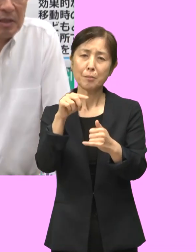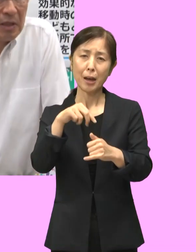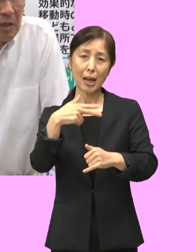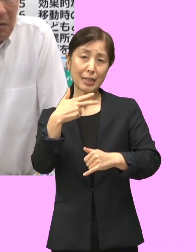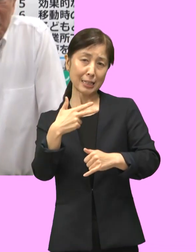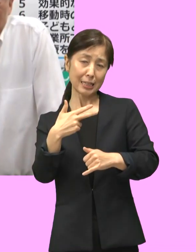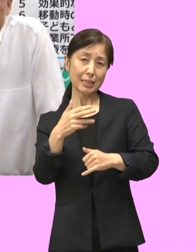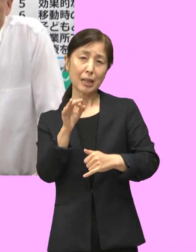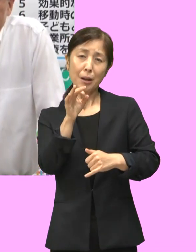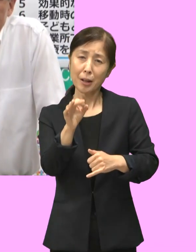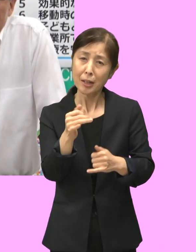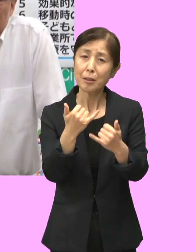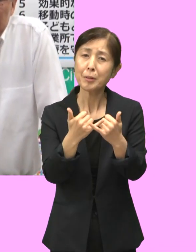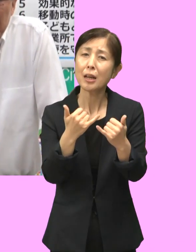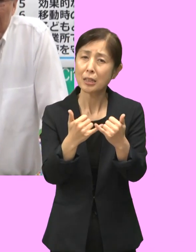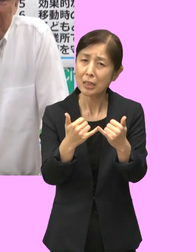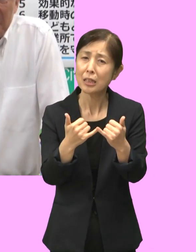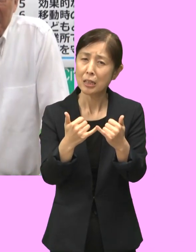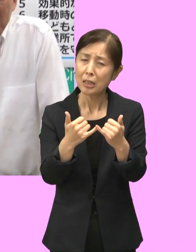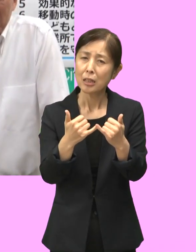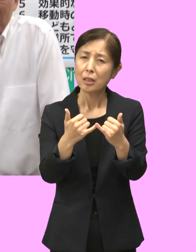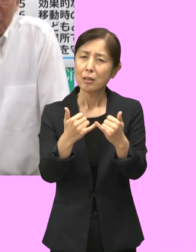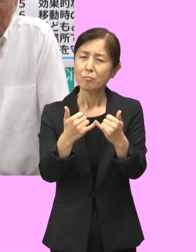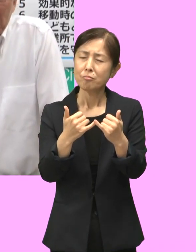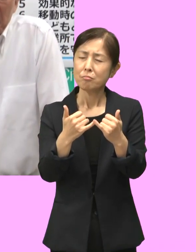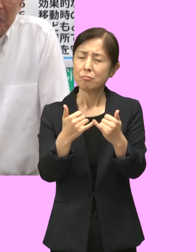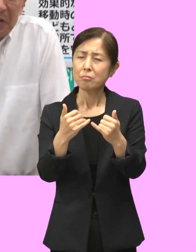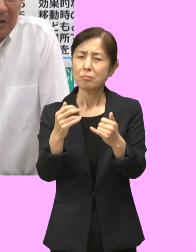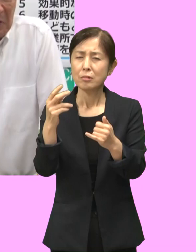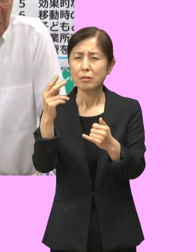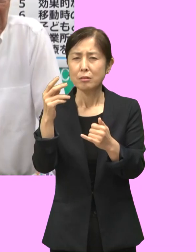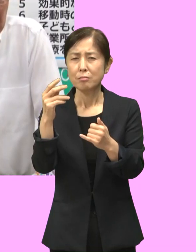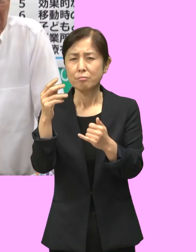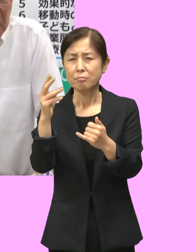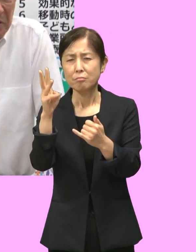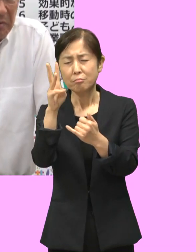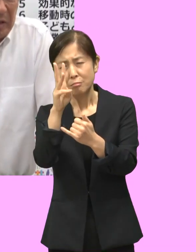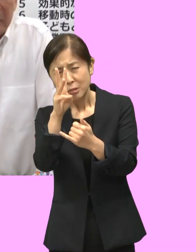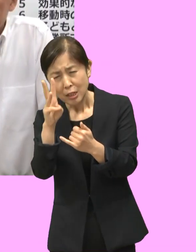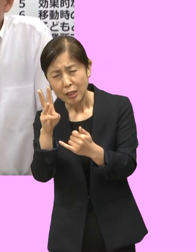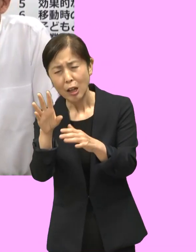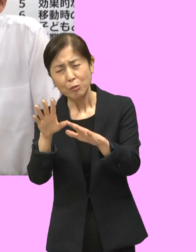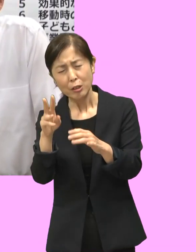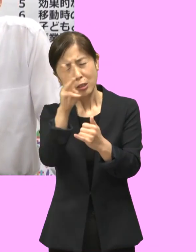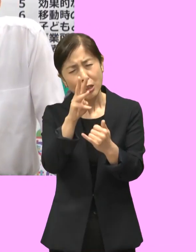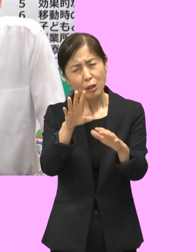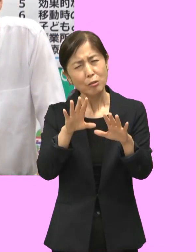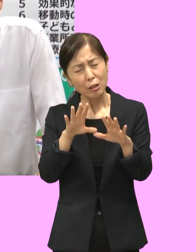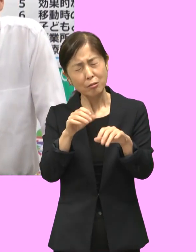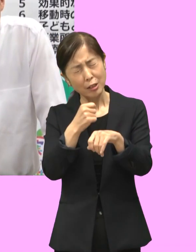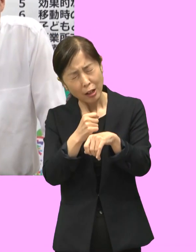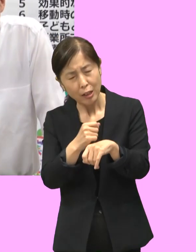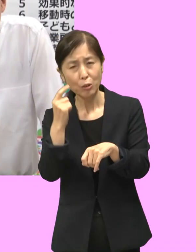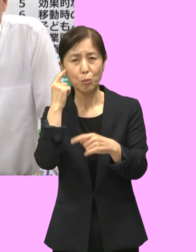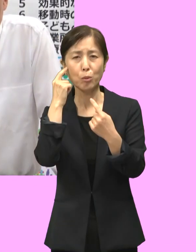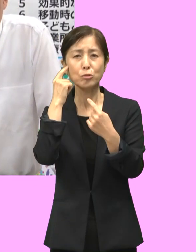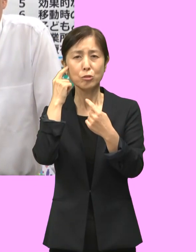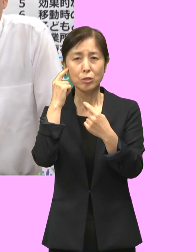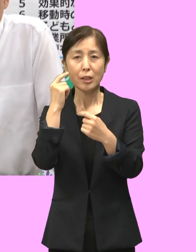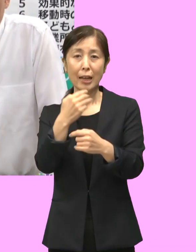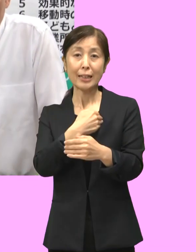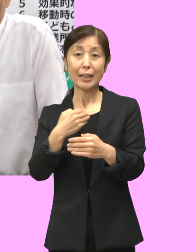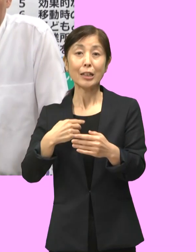に、これはさすがに同じ方に何度もやるのは非常にきついではないかと、だからできる限り